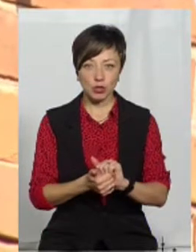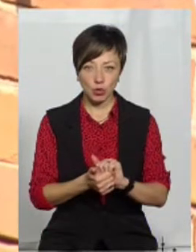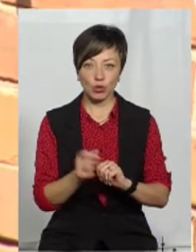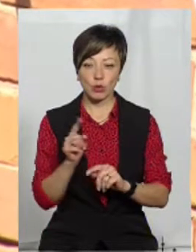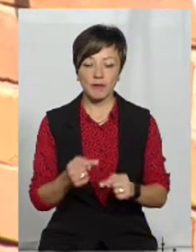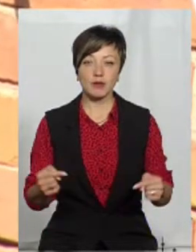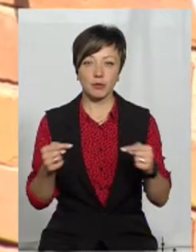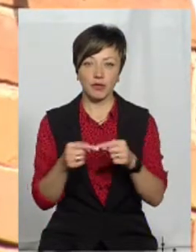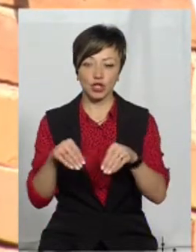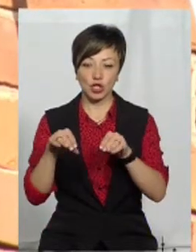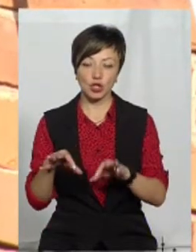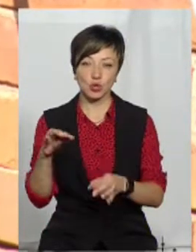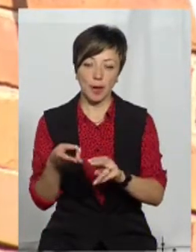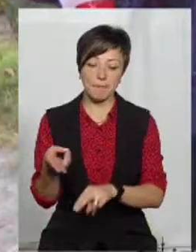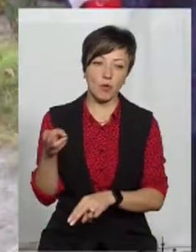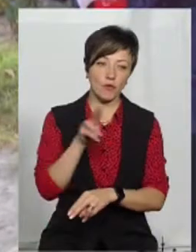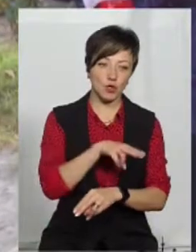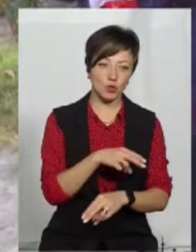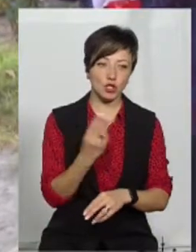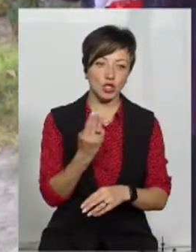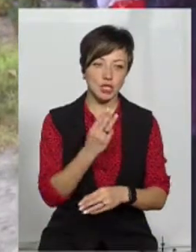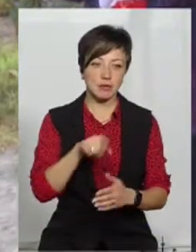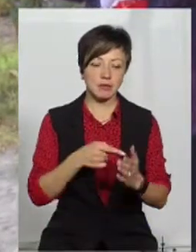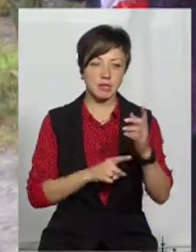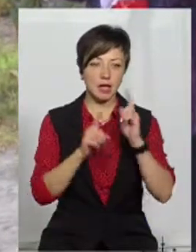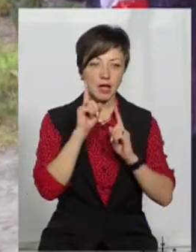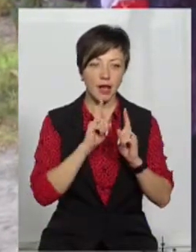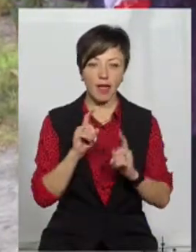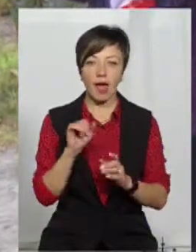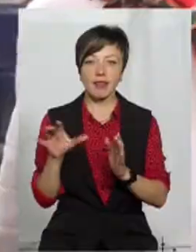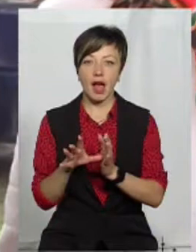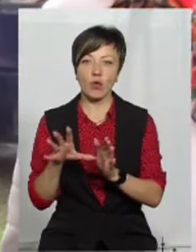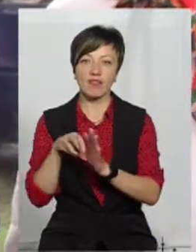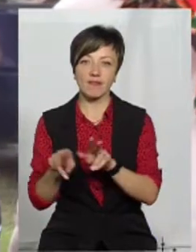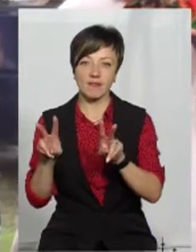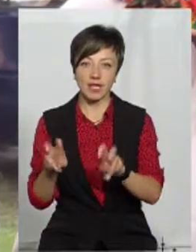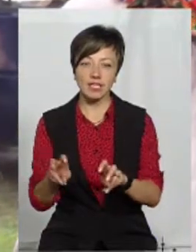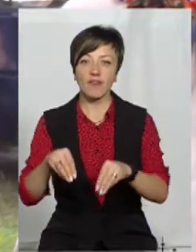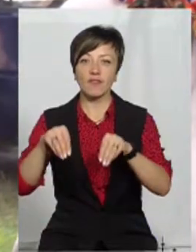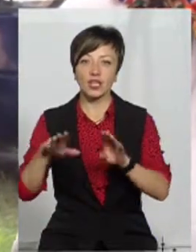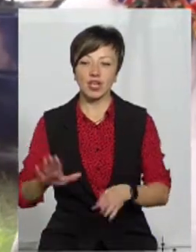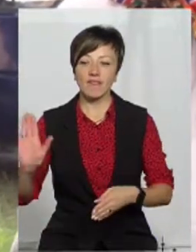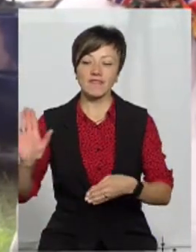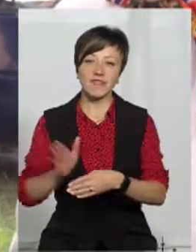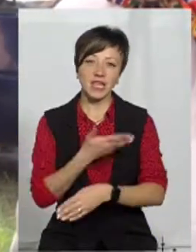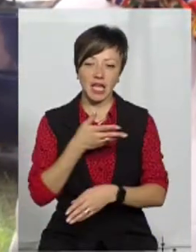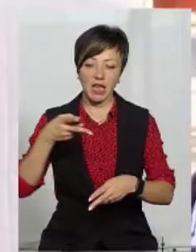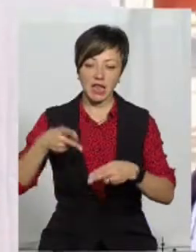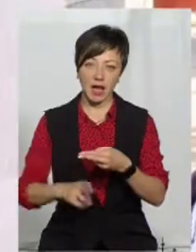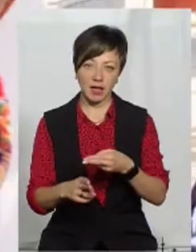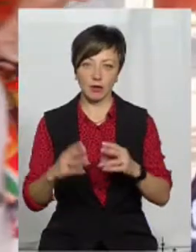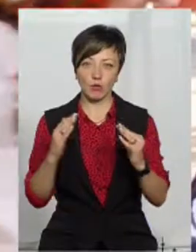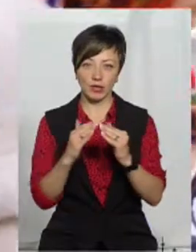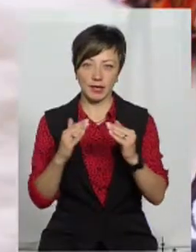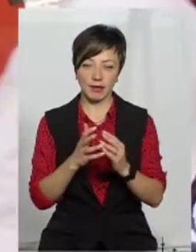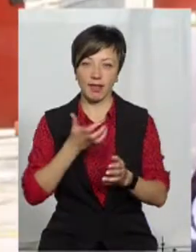до рішення суду повернути майно Шепетівській міськраді, в енергоінвесті вирішили від'єднати невигідні їм будинки від